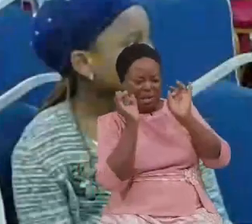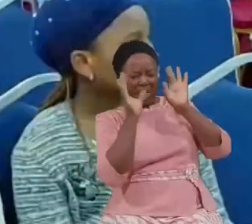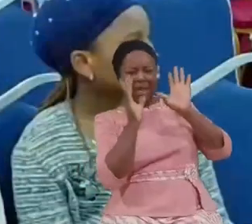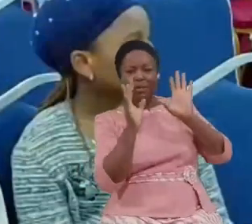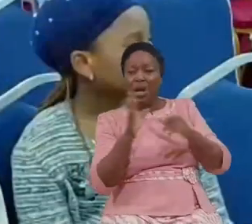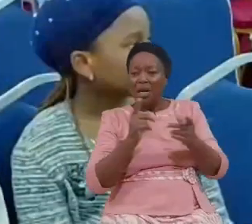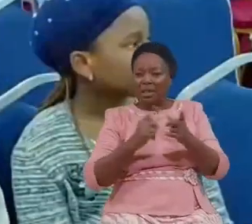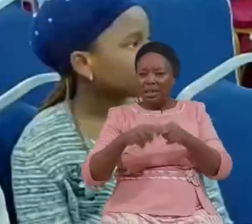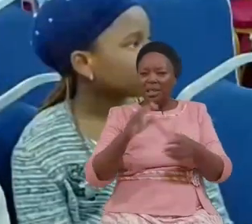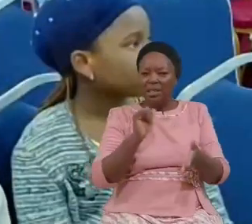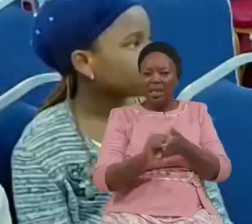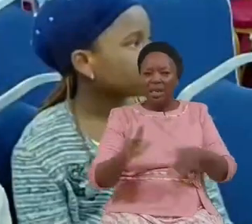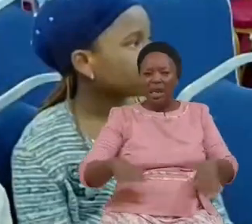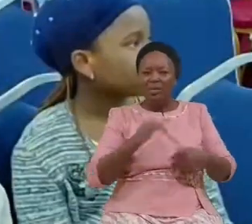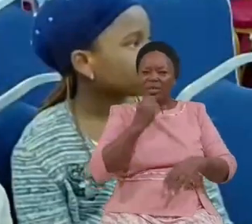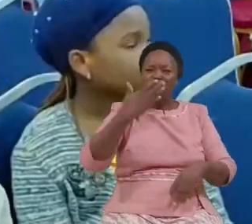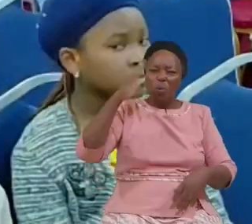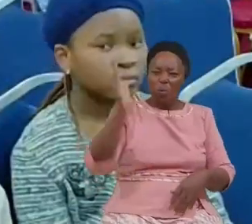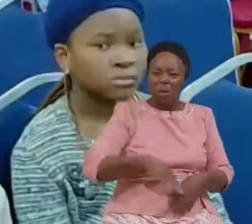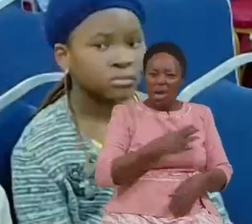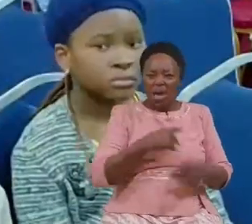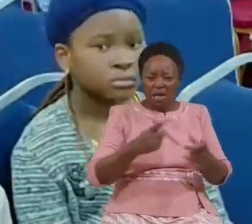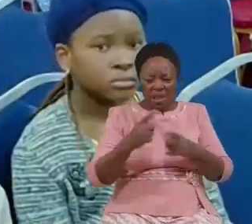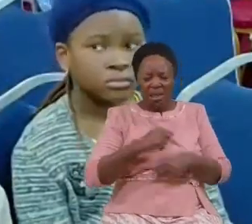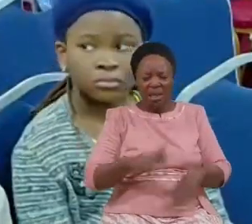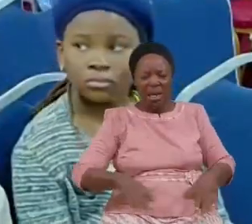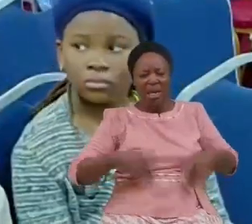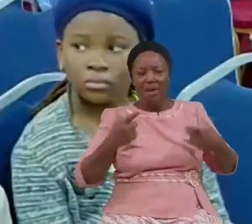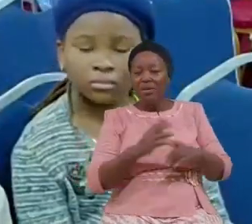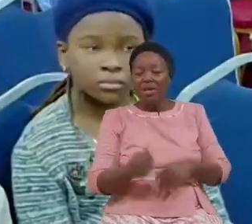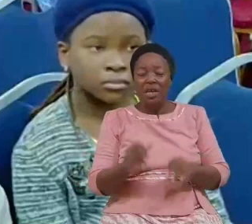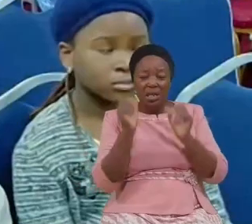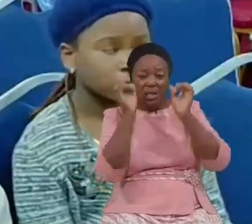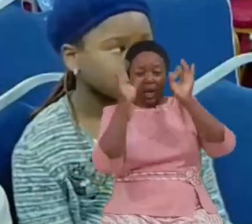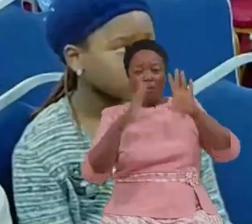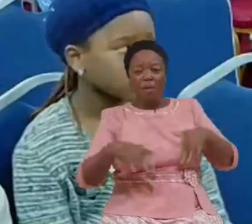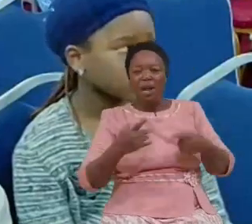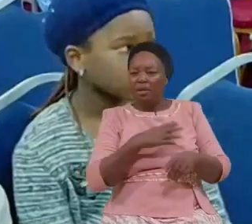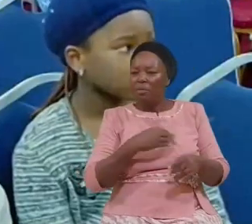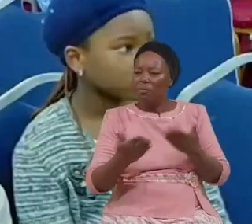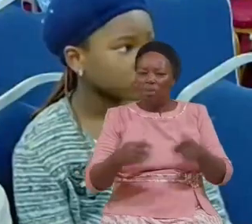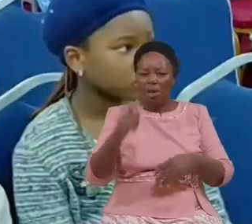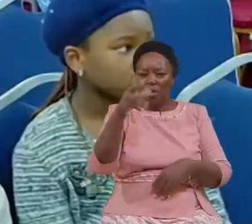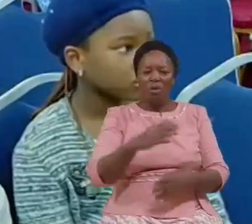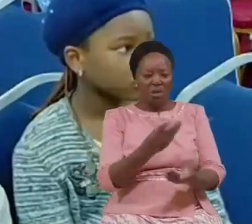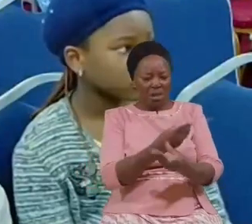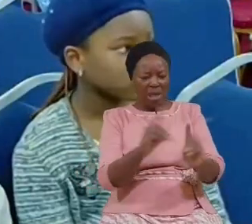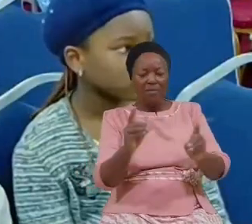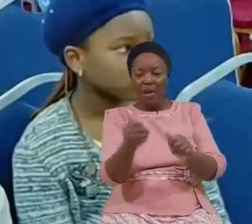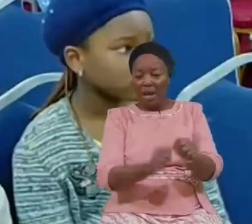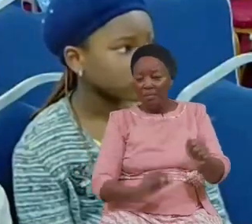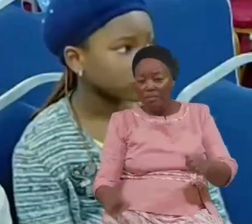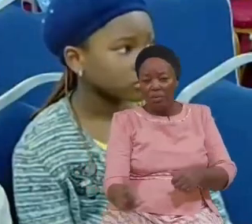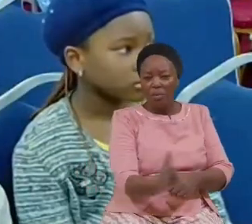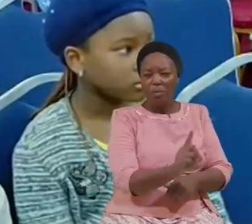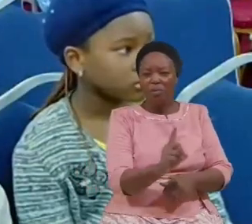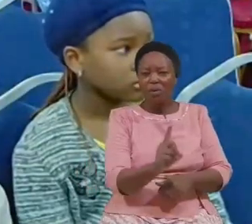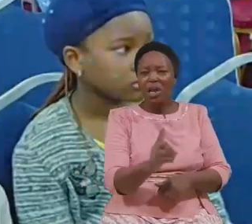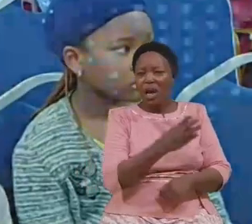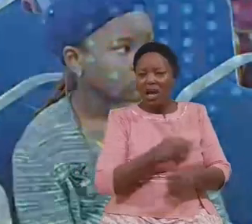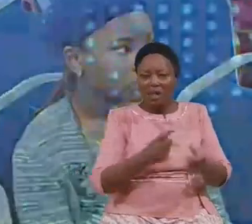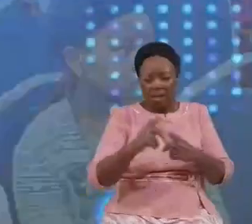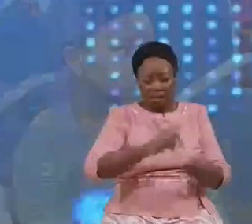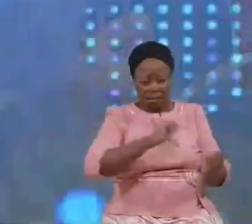terreur ça vienne vite terrible puisse Dieu délivrer chacun et